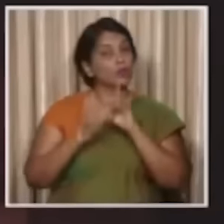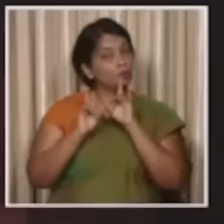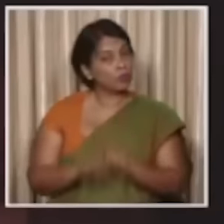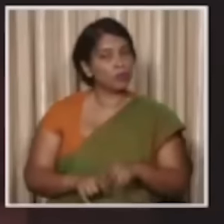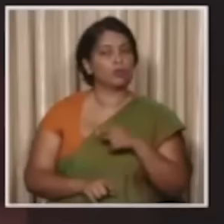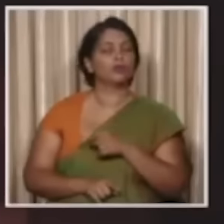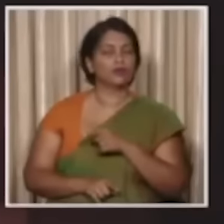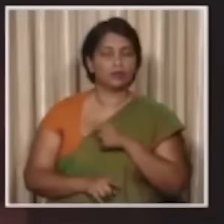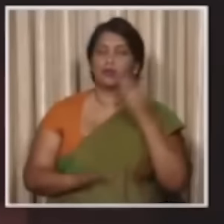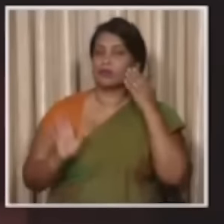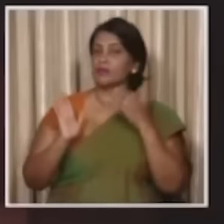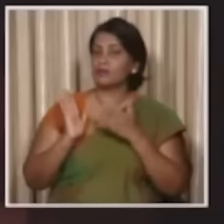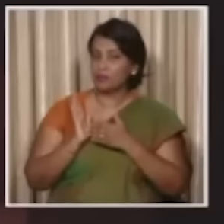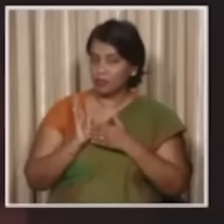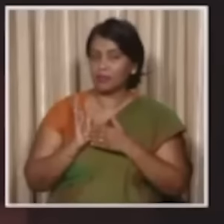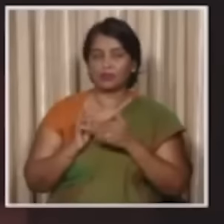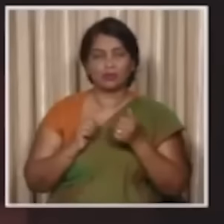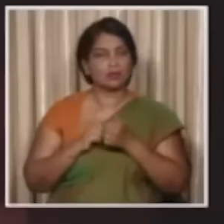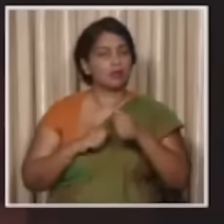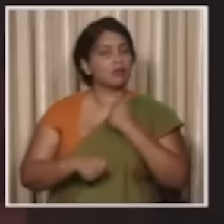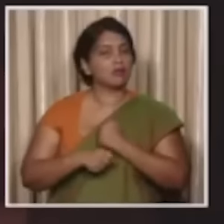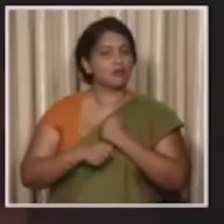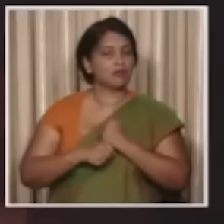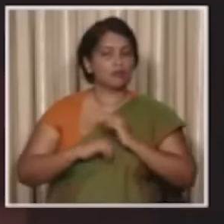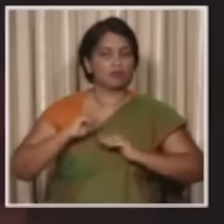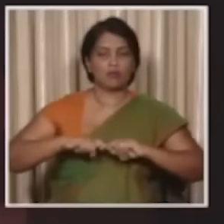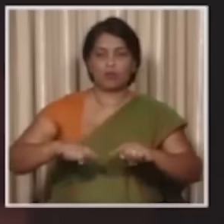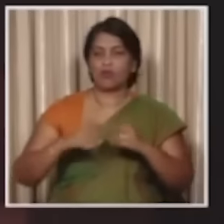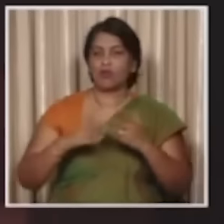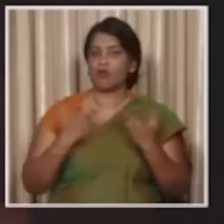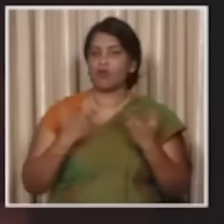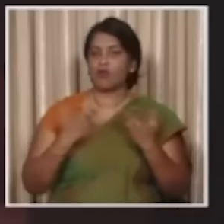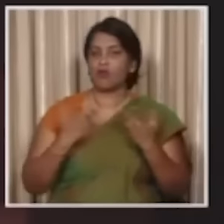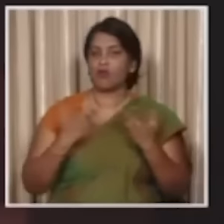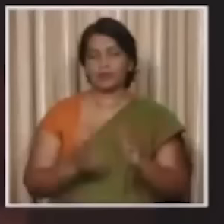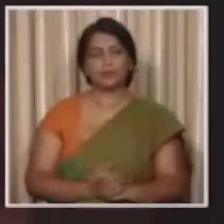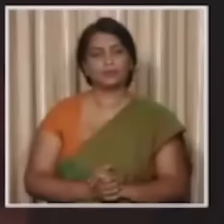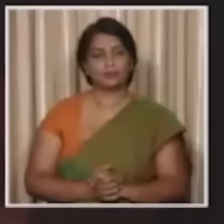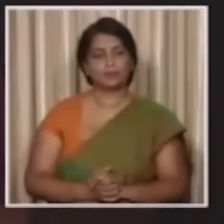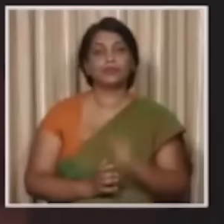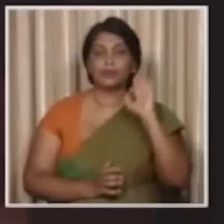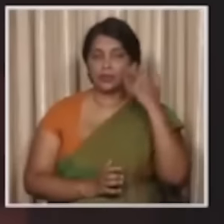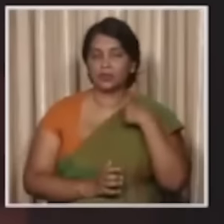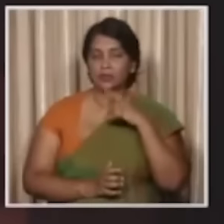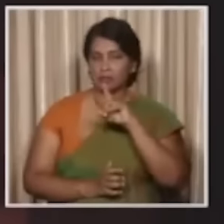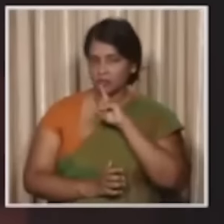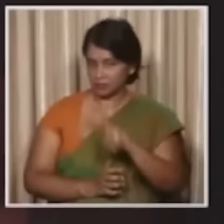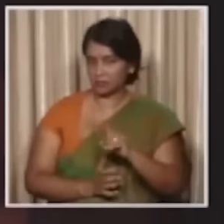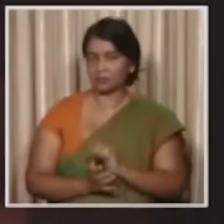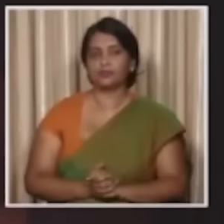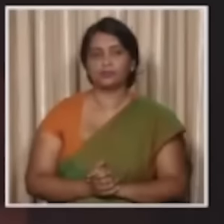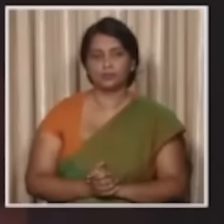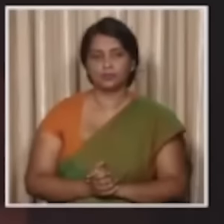එසේනම් ඒ සම්බන්ධයෙන් මේ වන විට රජයේගෙන ඇති පියවර කවරේද? මම මතක් කරන්නට කැමති